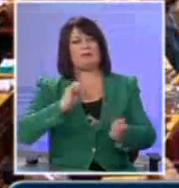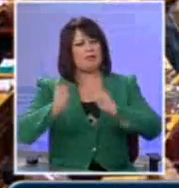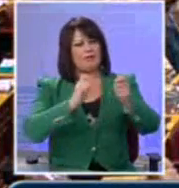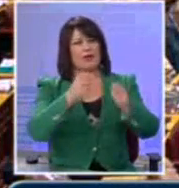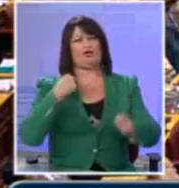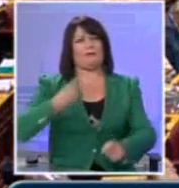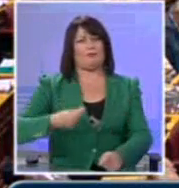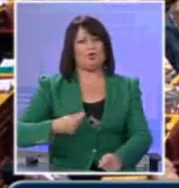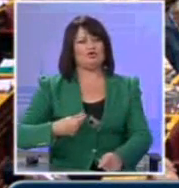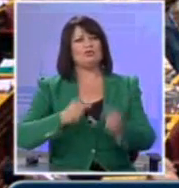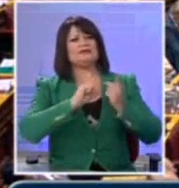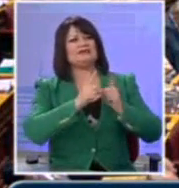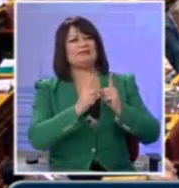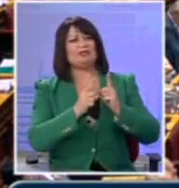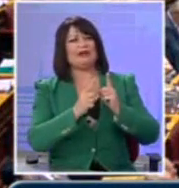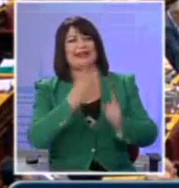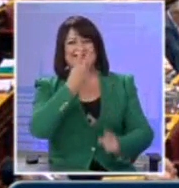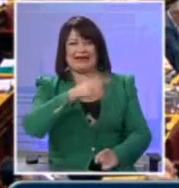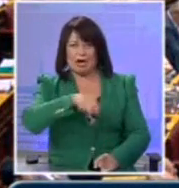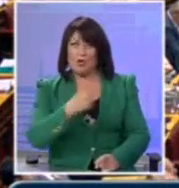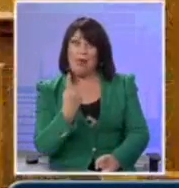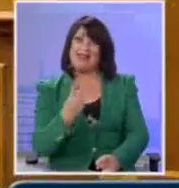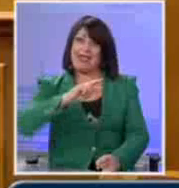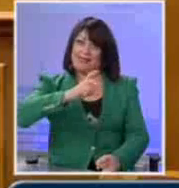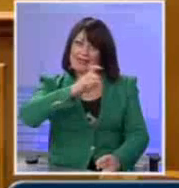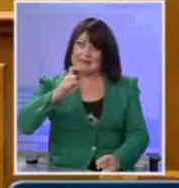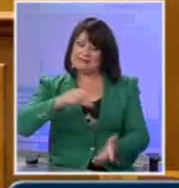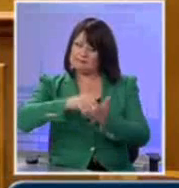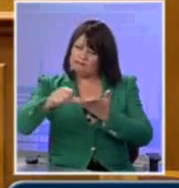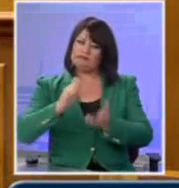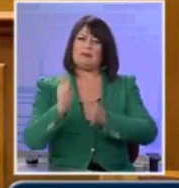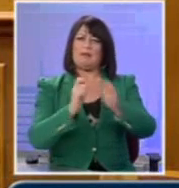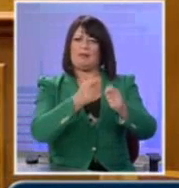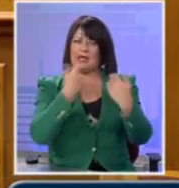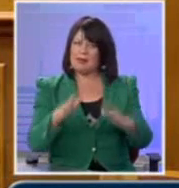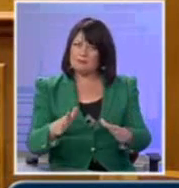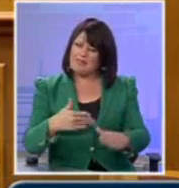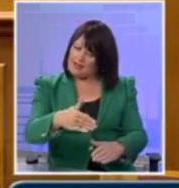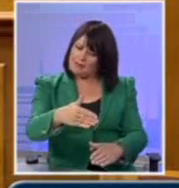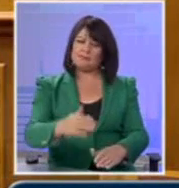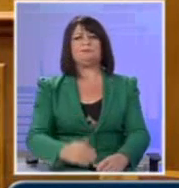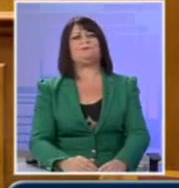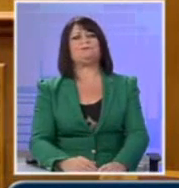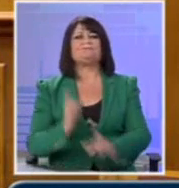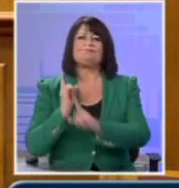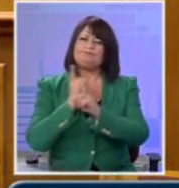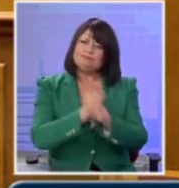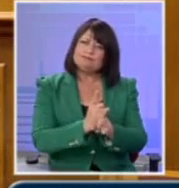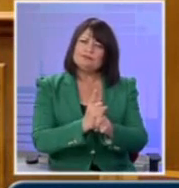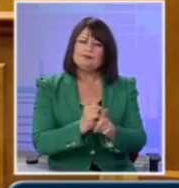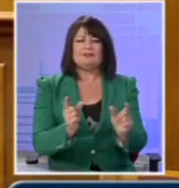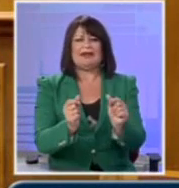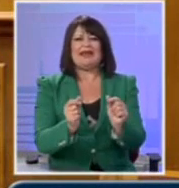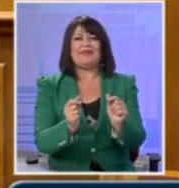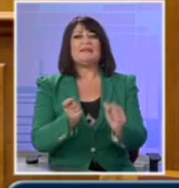ως συνέπεια της συμφωνίας τα 3,1 δις θα έχουν εξοφληθεί και κυρίως με τη ρύθμιση